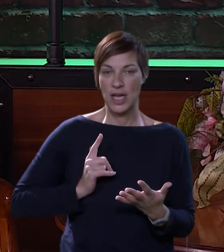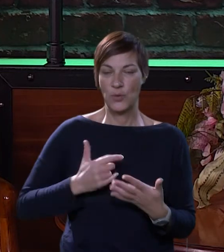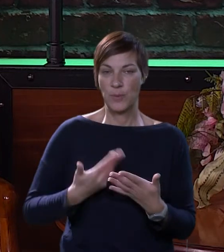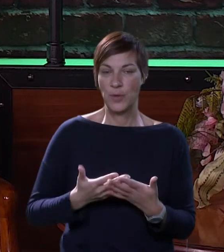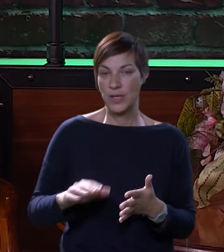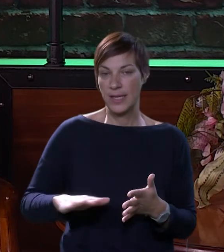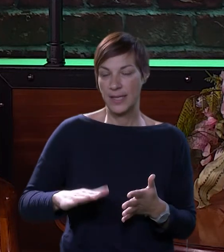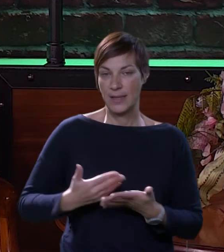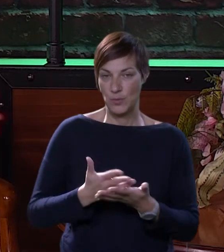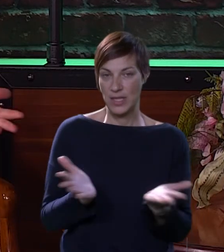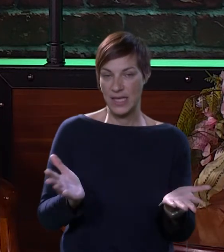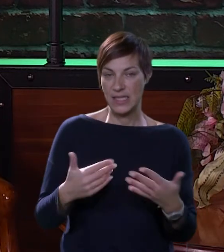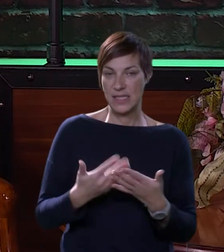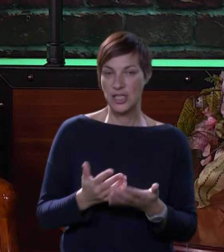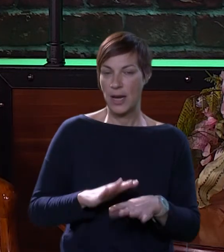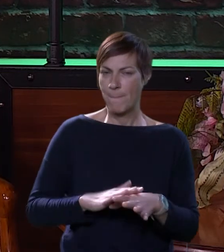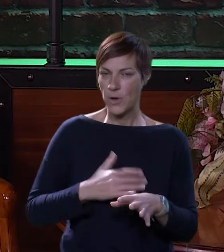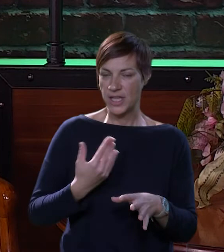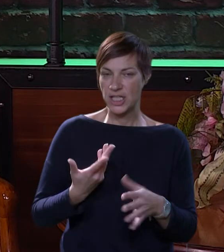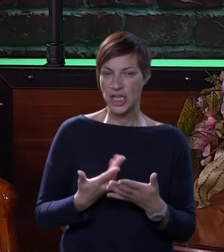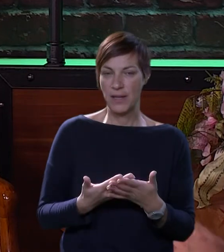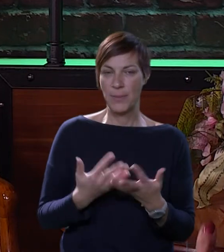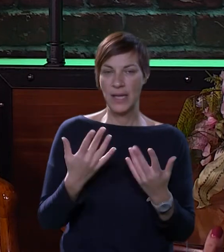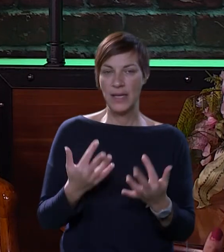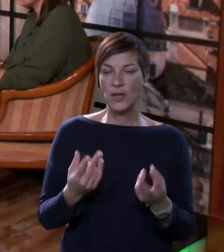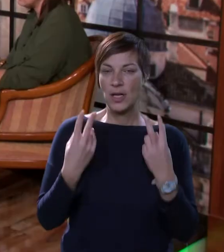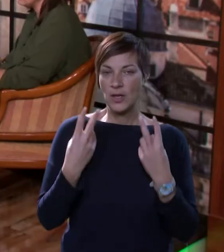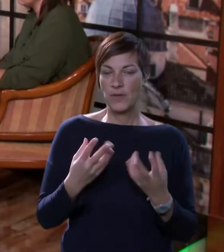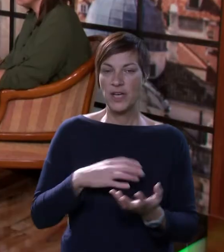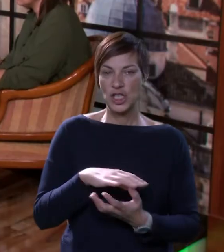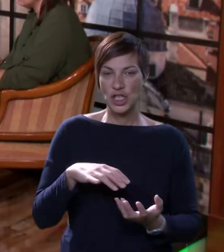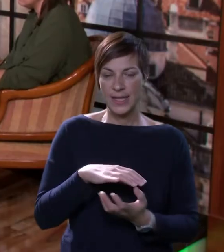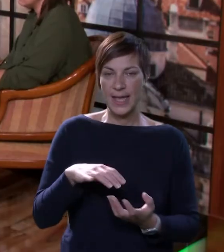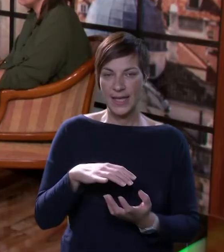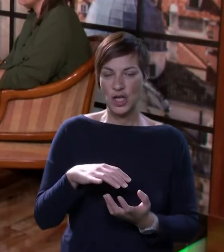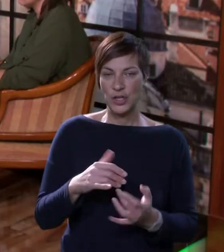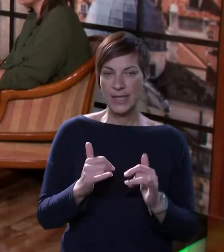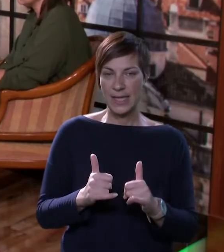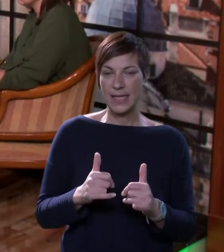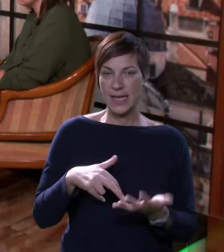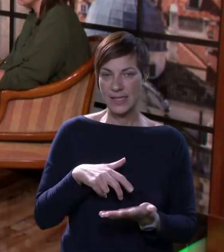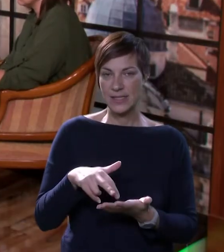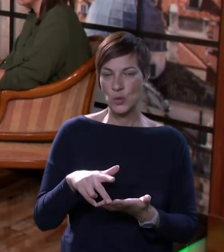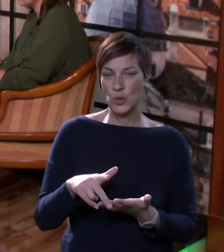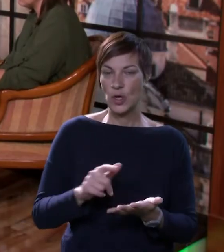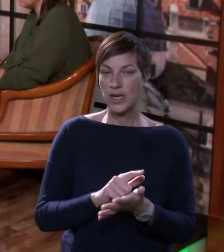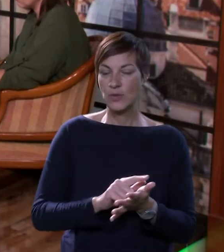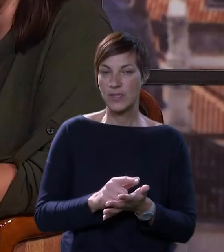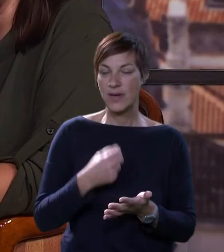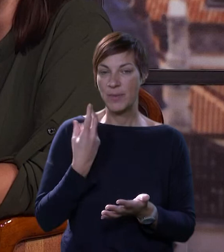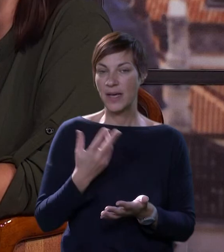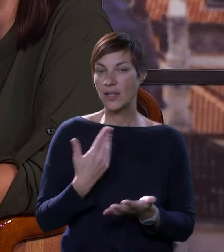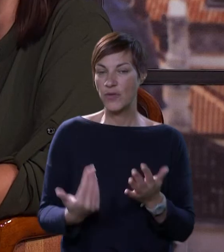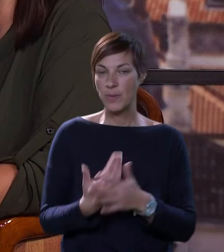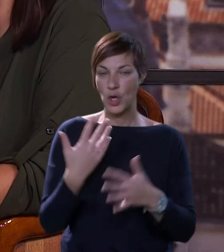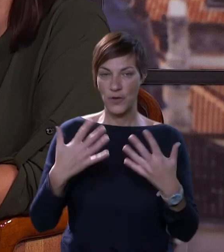očekujemo i onda dijete bude izloženo tim nekim podražajima. Koliko je bitno da je i roditelj danas u koraku s vremenom kada govorimo